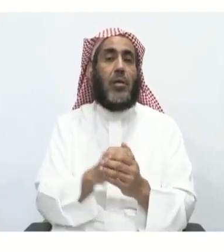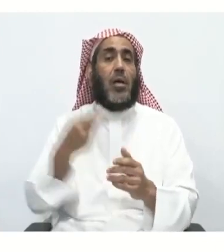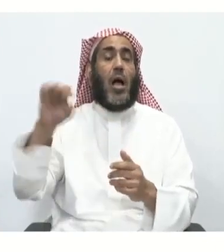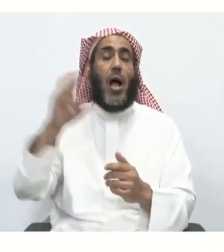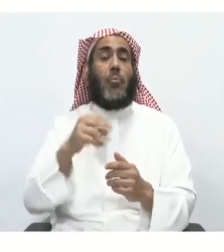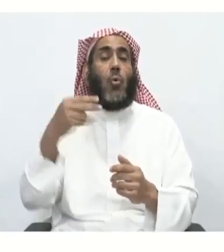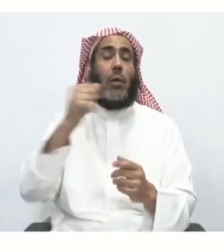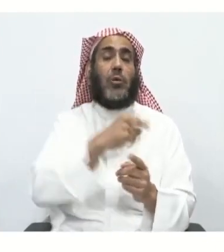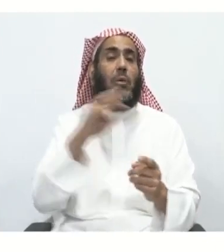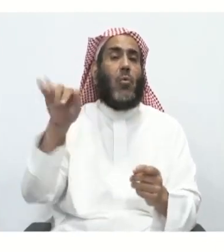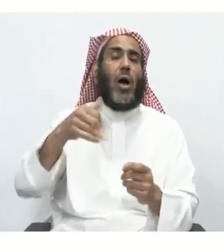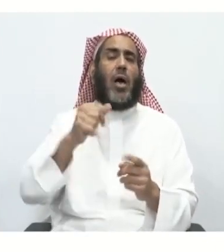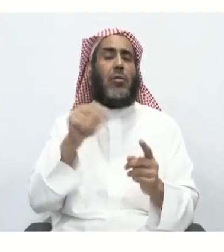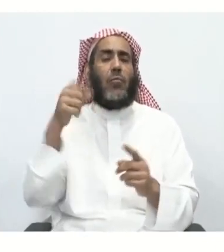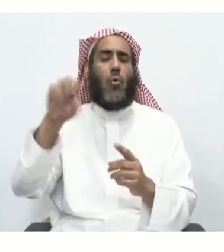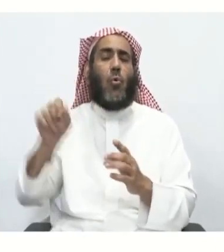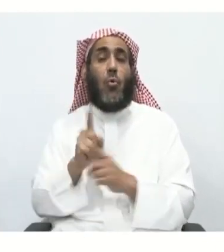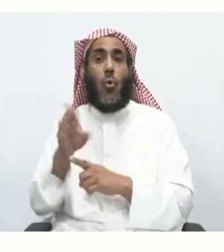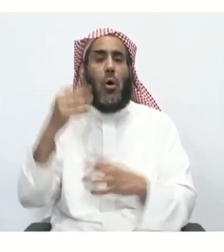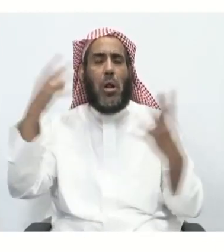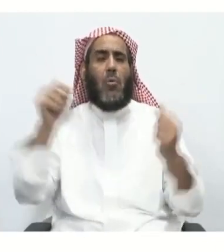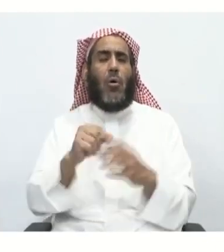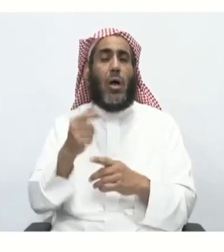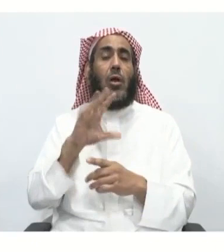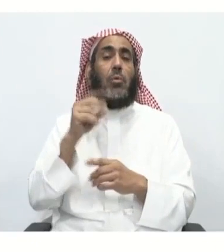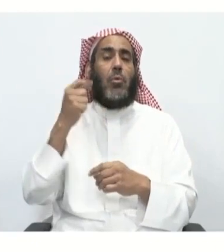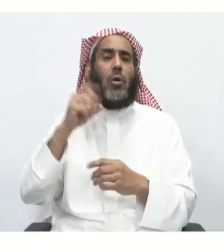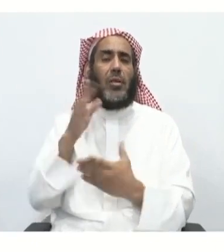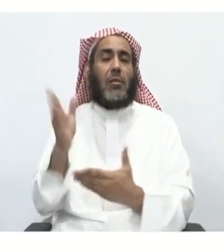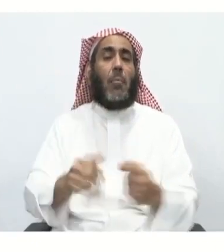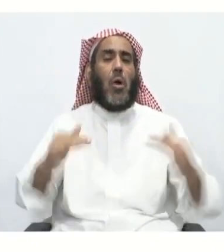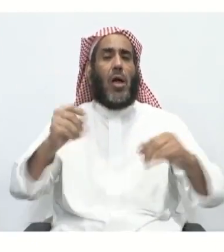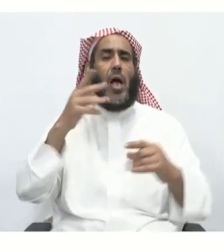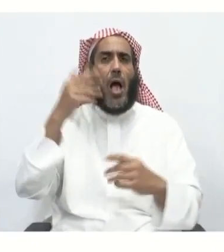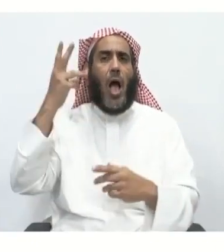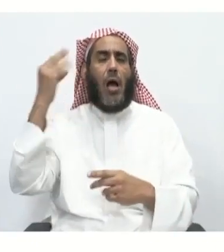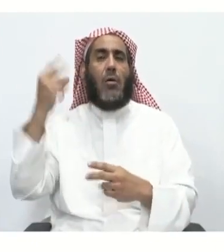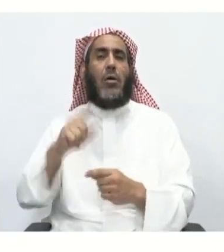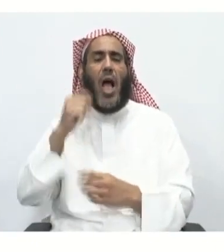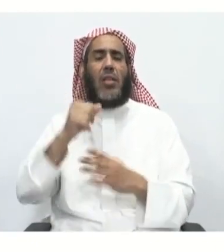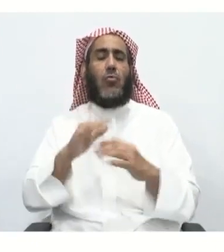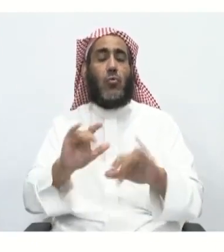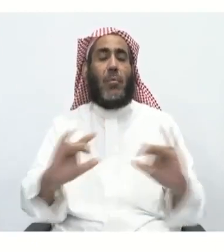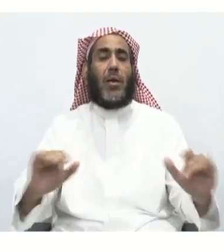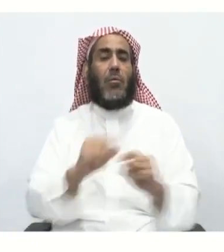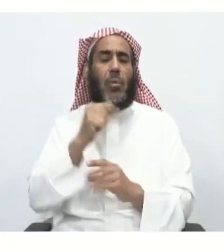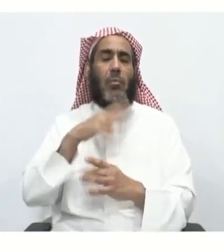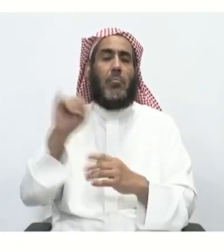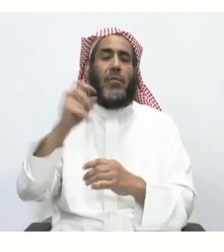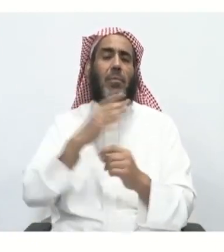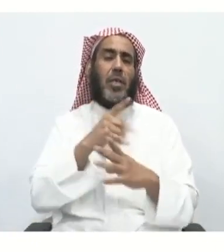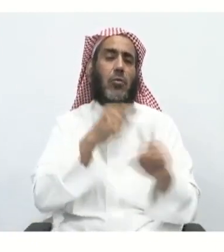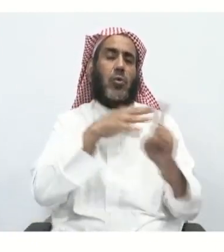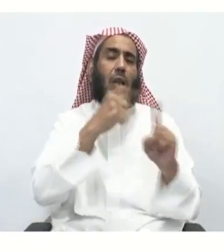وعبد الرحمن وخالد اولي علم في قريتنا داع للخير كان عمر بن الخطاب عادلا اجلسوا في اماكنكم يقول احمد محرم في مدح الرسول صلى الله عليه